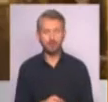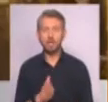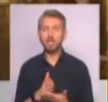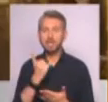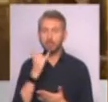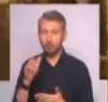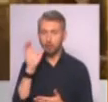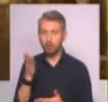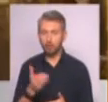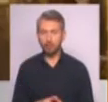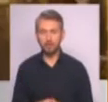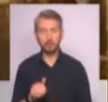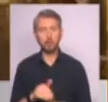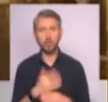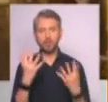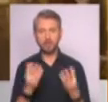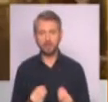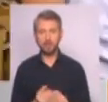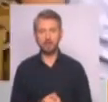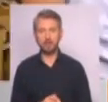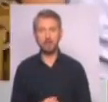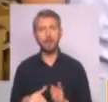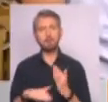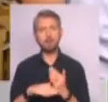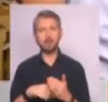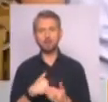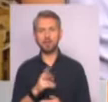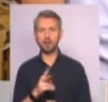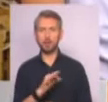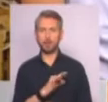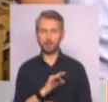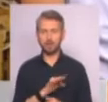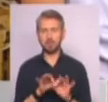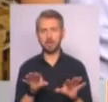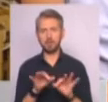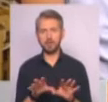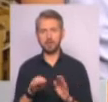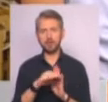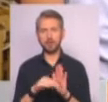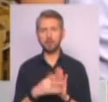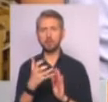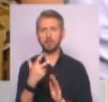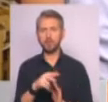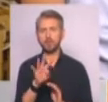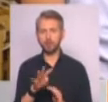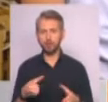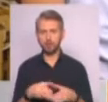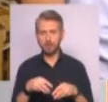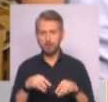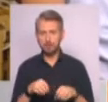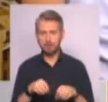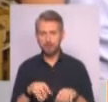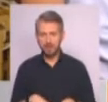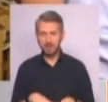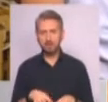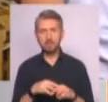вас. Добрый день. Добрый день. Помогите мне как юрист прокомментировать статью 534 Кабинета министра Украины.